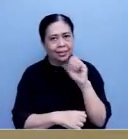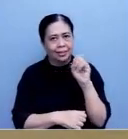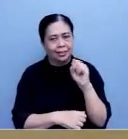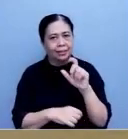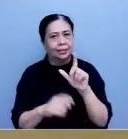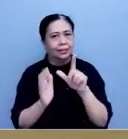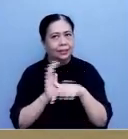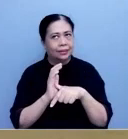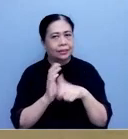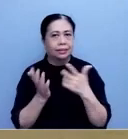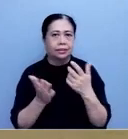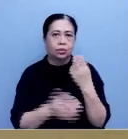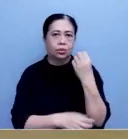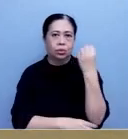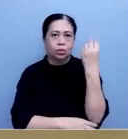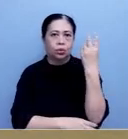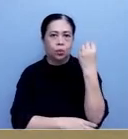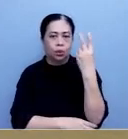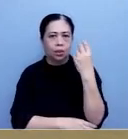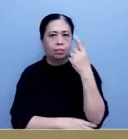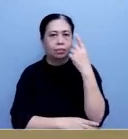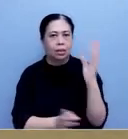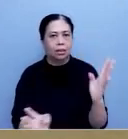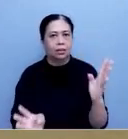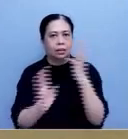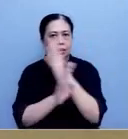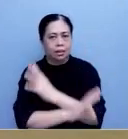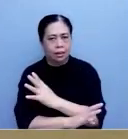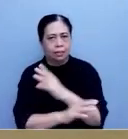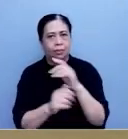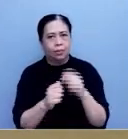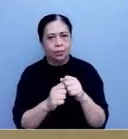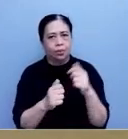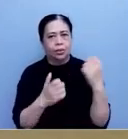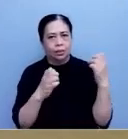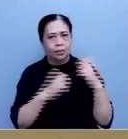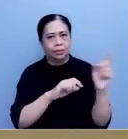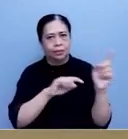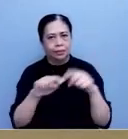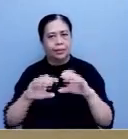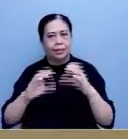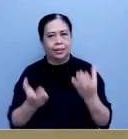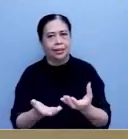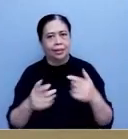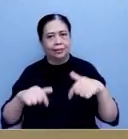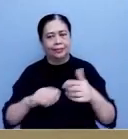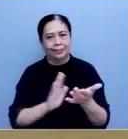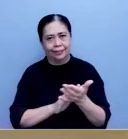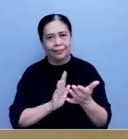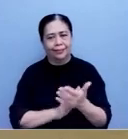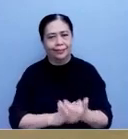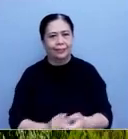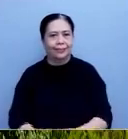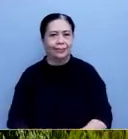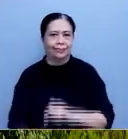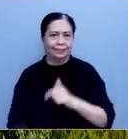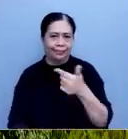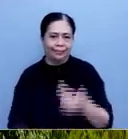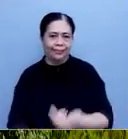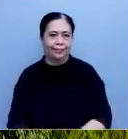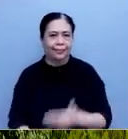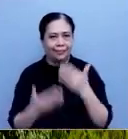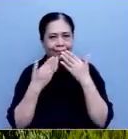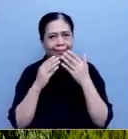nga ng alas 12, panghapon na shift naman ang inaasahang papasok dito sa paaralan. Balik sa inyo.